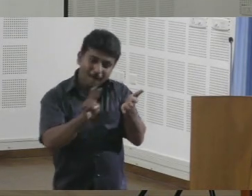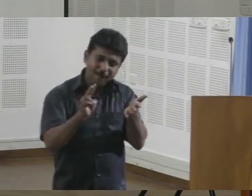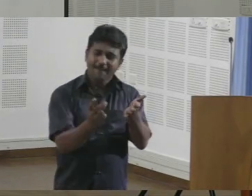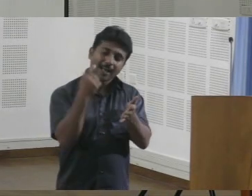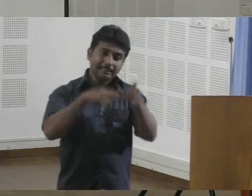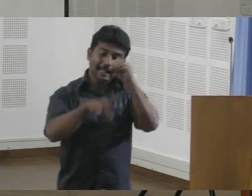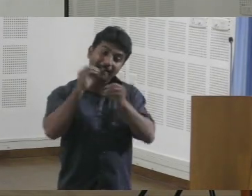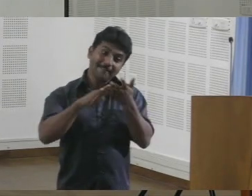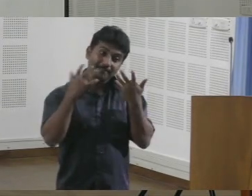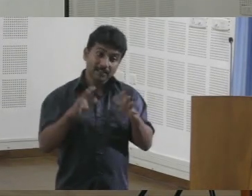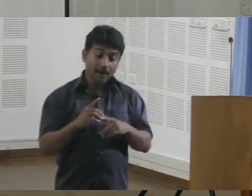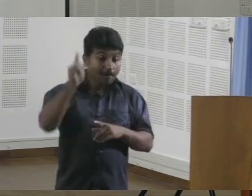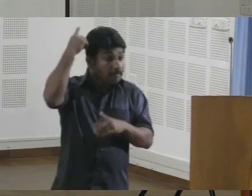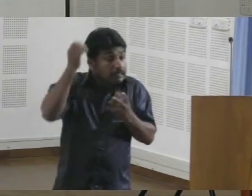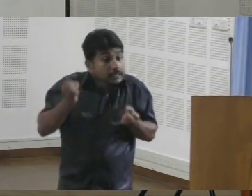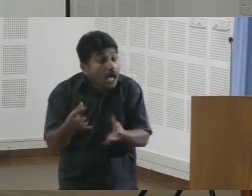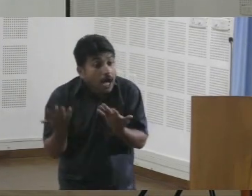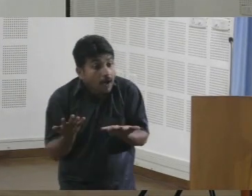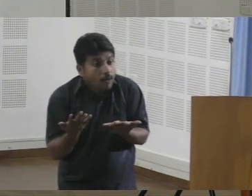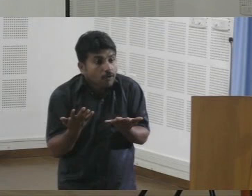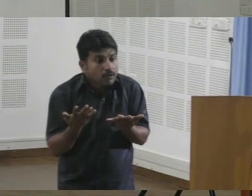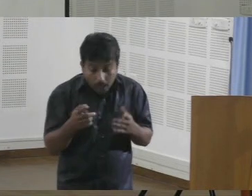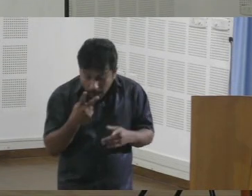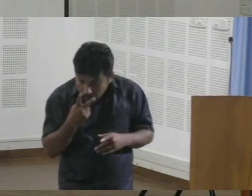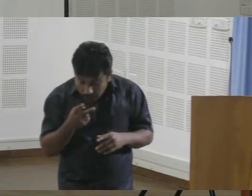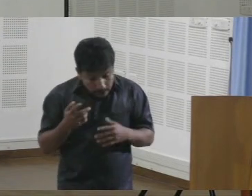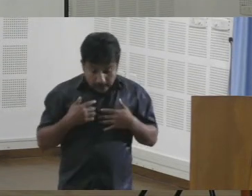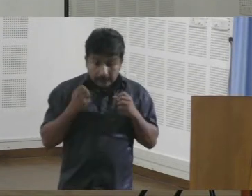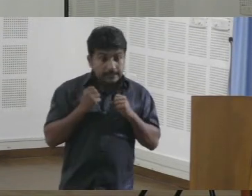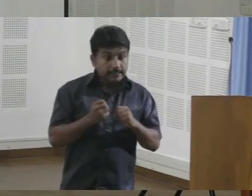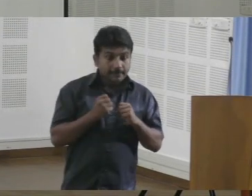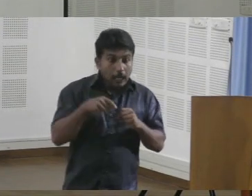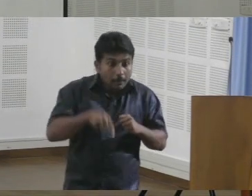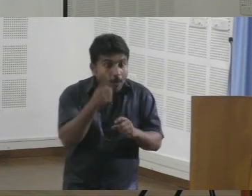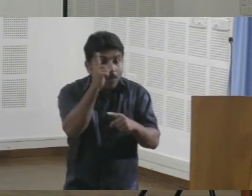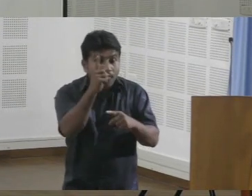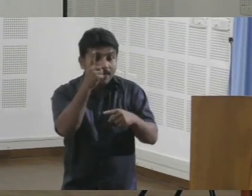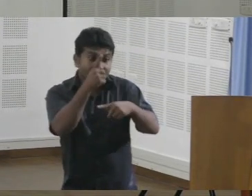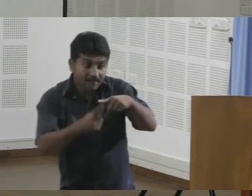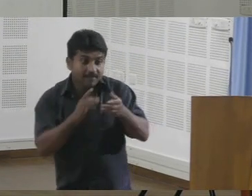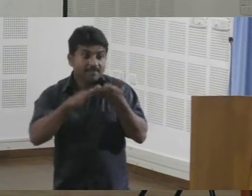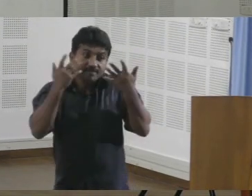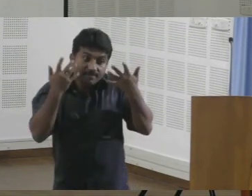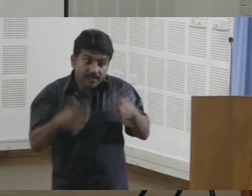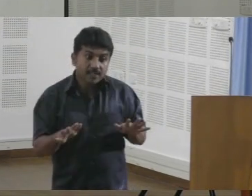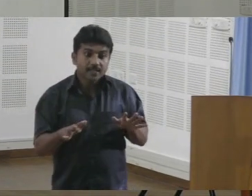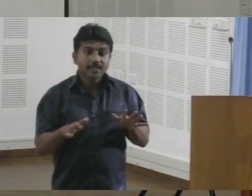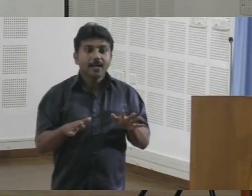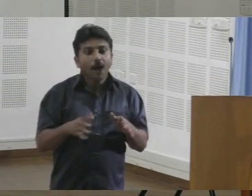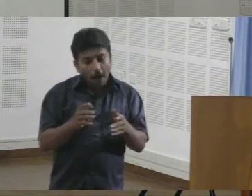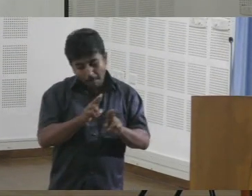പോലും കണ്ടുപിടിക്കാൻ പറ്റിയിരുന്നില്ല. ഇപ്പോൾ ഫുൾ സ്പീഡിൽ നന്നായി ഡാറ്റ എൻട്രി ചെയ്യാൻ അവന് പറ്റുന്നുണ്ട്.